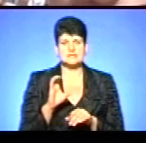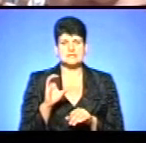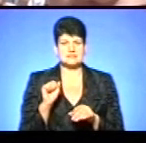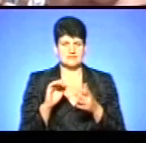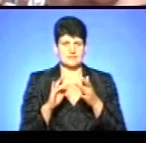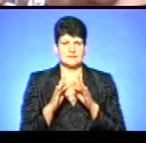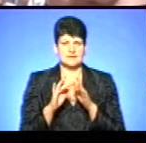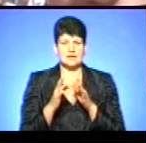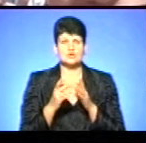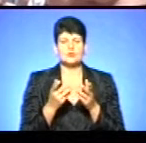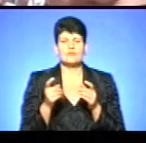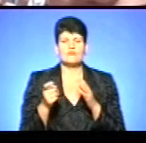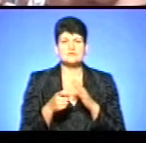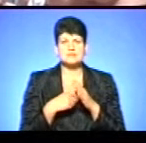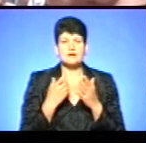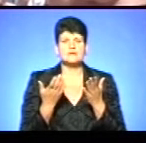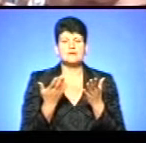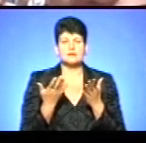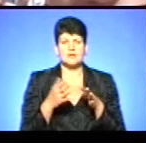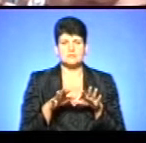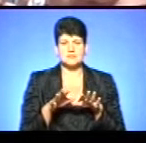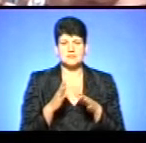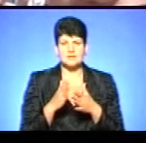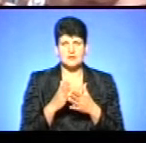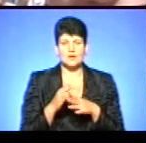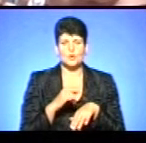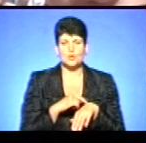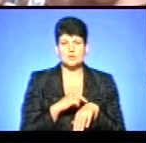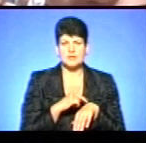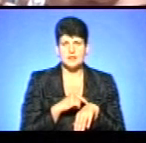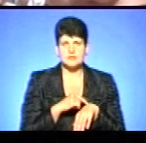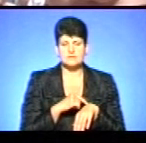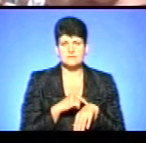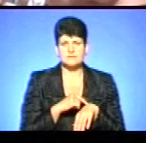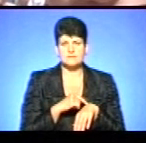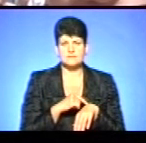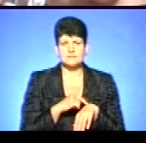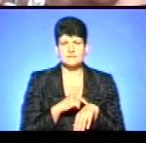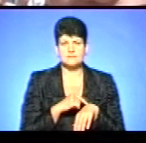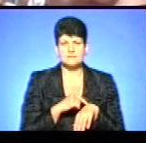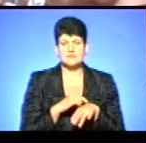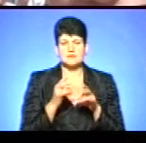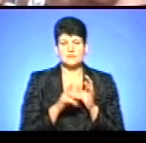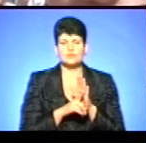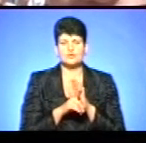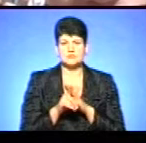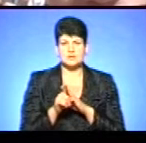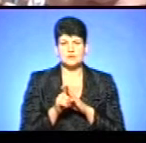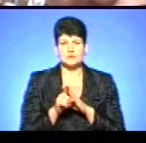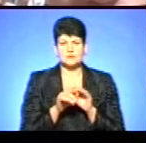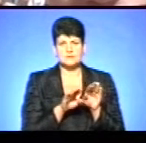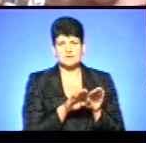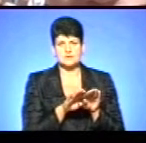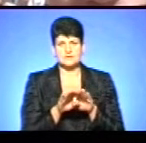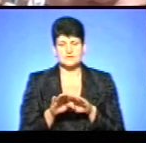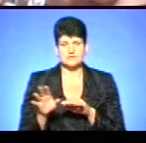щоб знати, в якій локації вони знаходяться, і, відповідно, які годині їм слід почати, для того, щоб засинхронізуватися